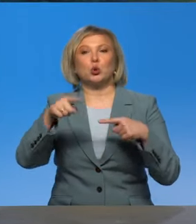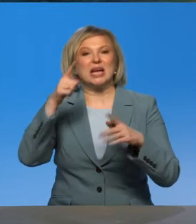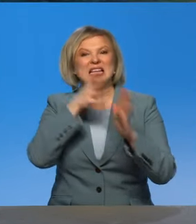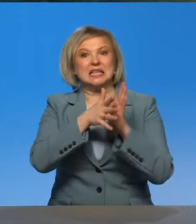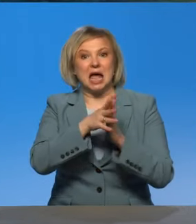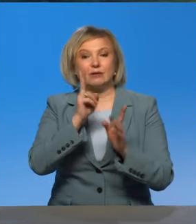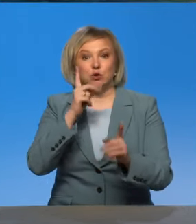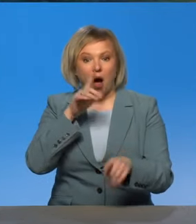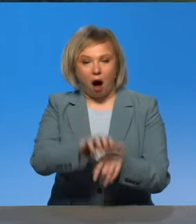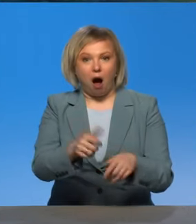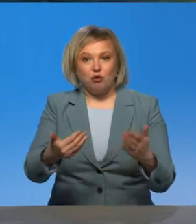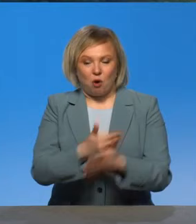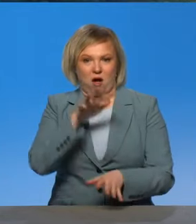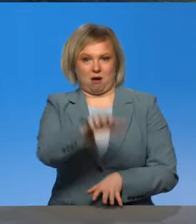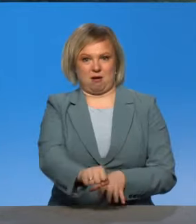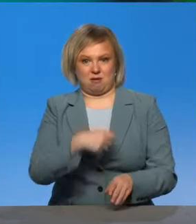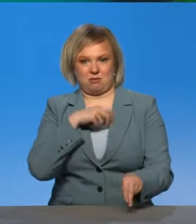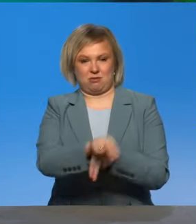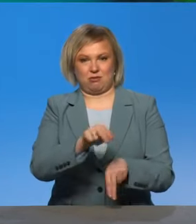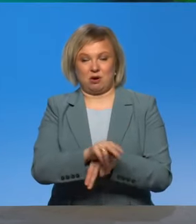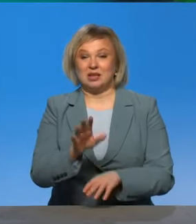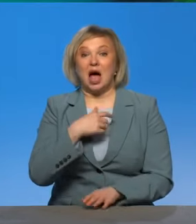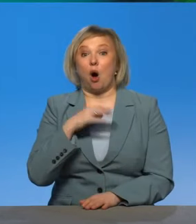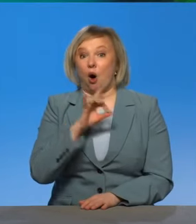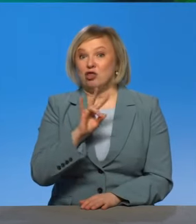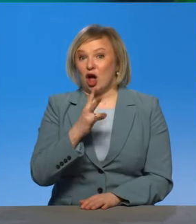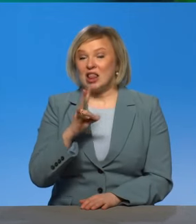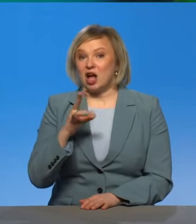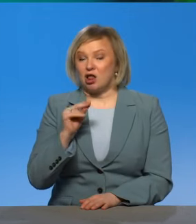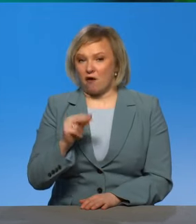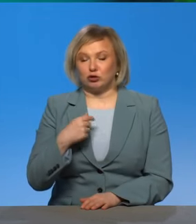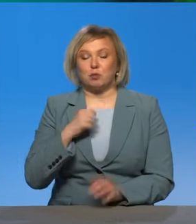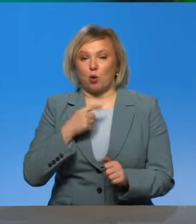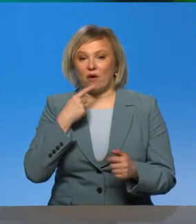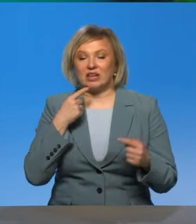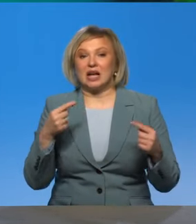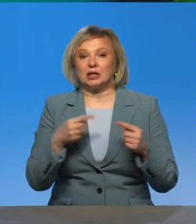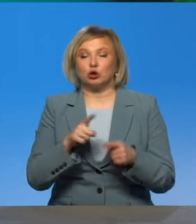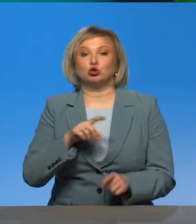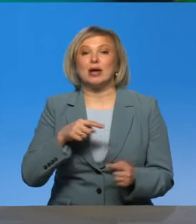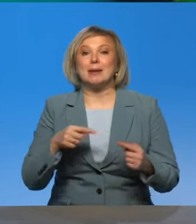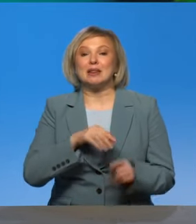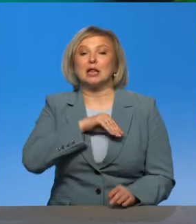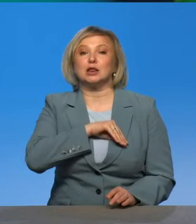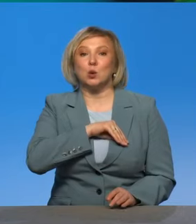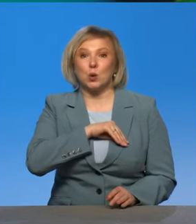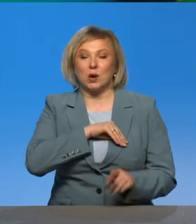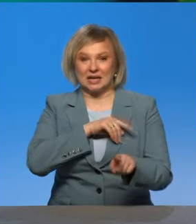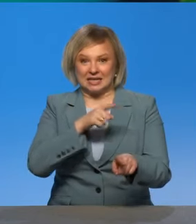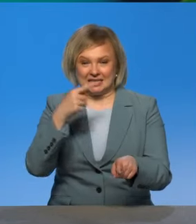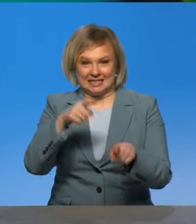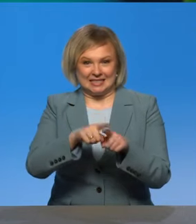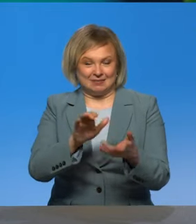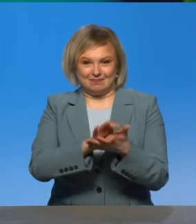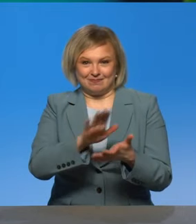или я ошибаюсь? Я могу говорить про Николая Николаевича конкретно, да. Возможно, и другие тоже, но то, что дух именно с дикими дружить, в конфликт не